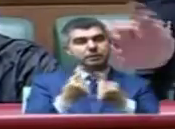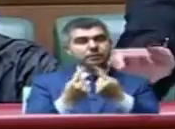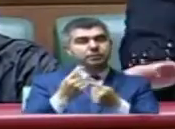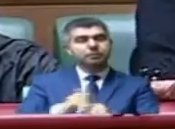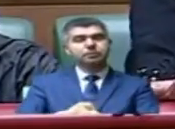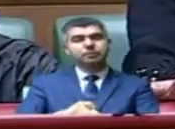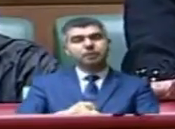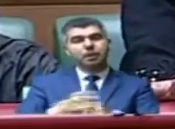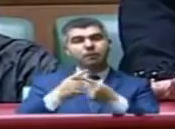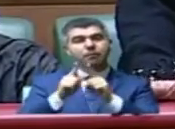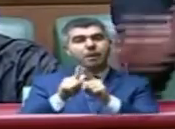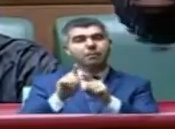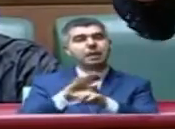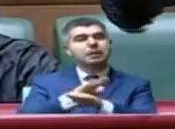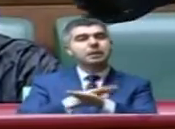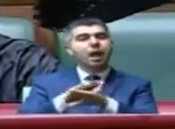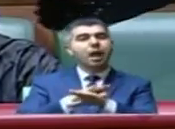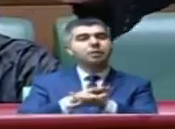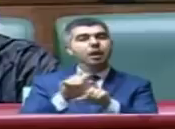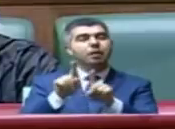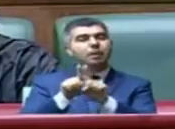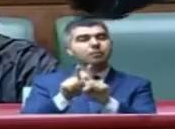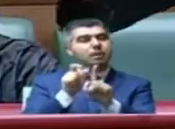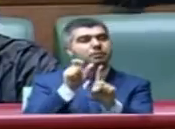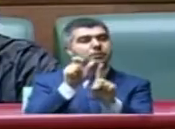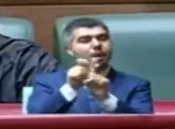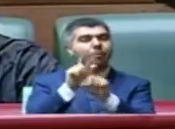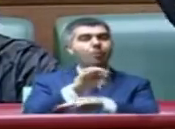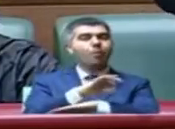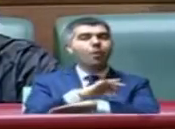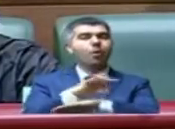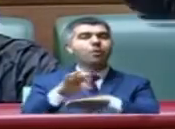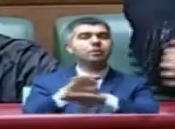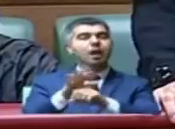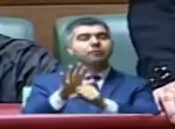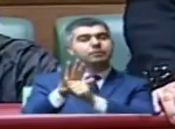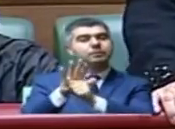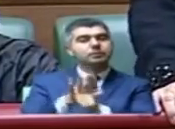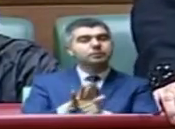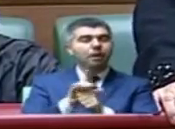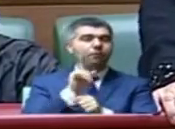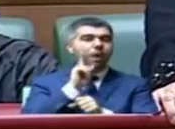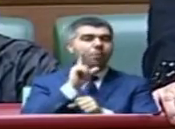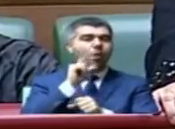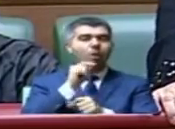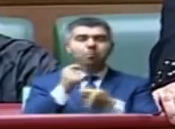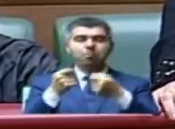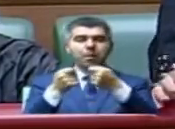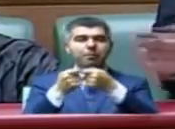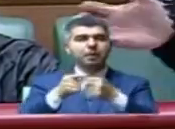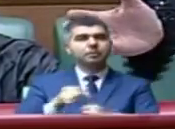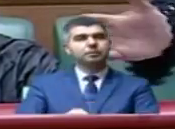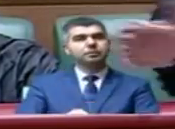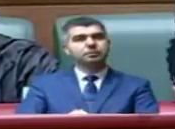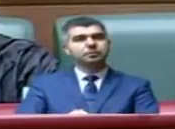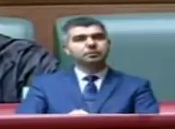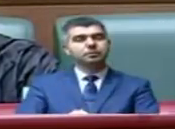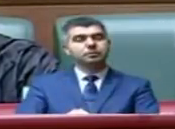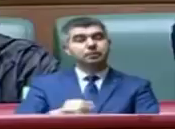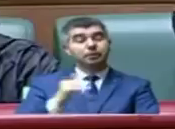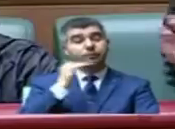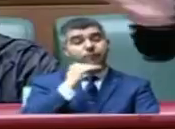مواقعهم في أغراض سياسوية يكون ضحيتها الموظف والموظفة بالجماعات الترابية.